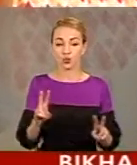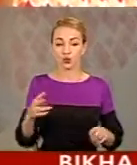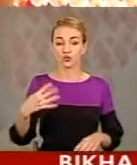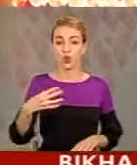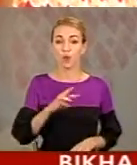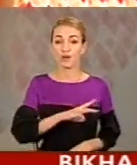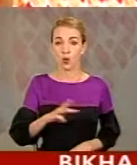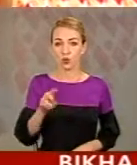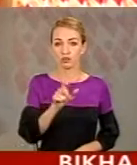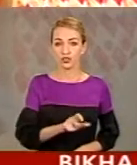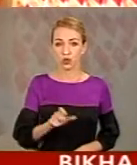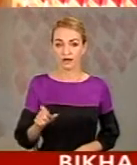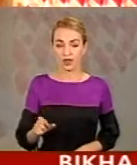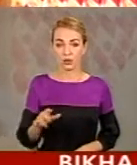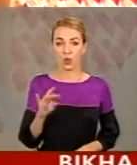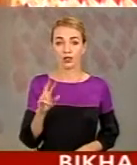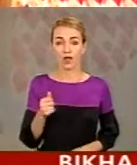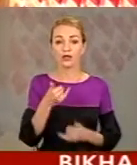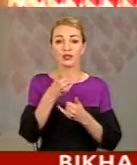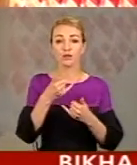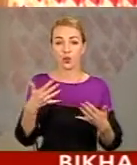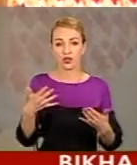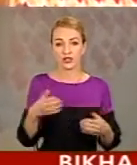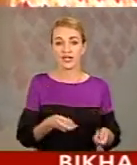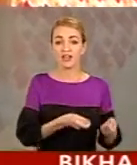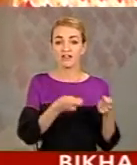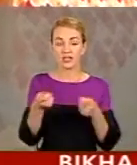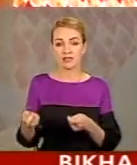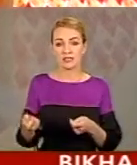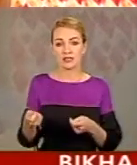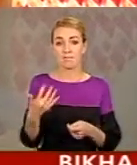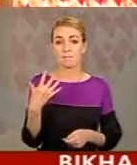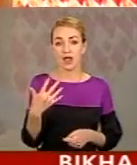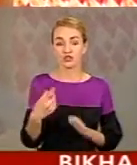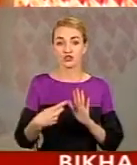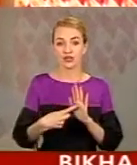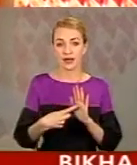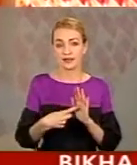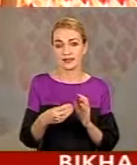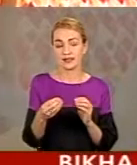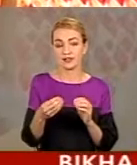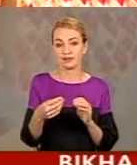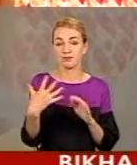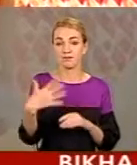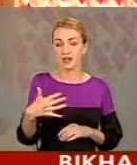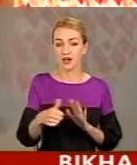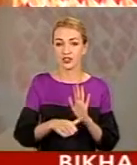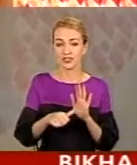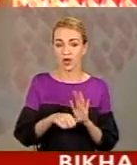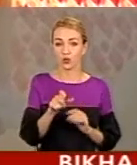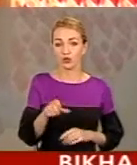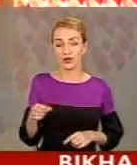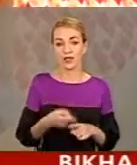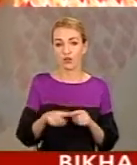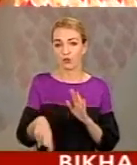40 миллионов человек, она не может вывести там 5-6 десятков людей,